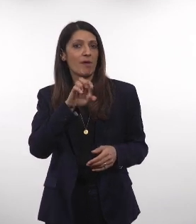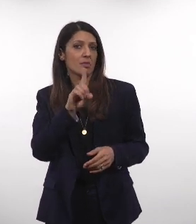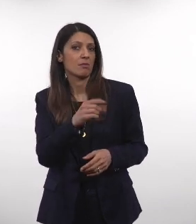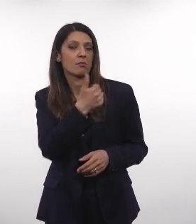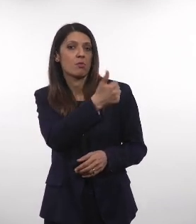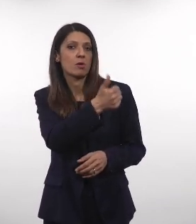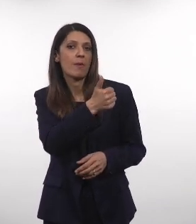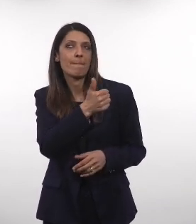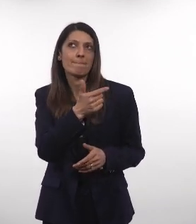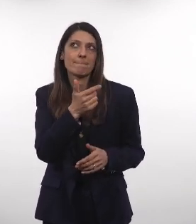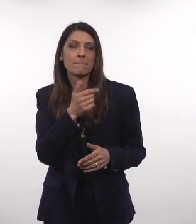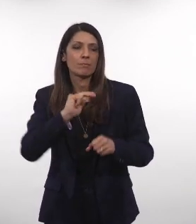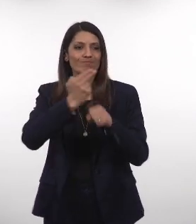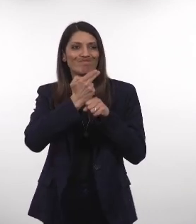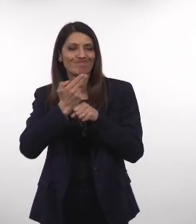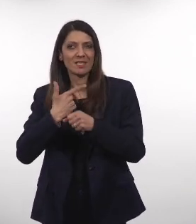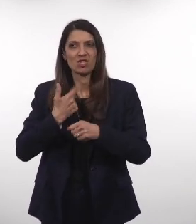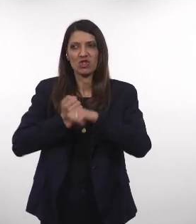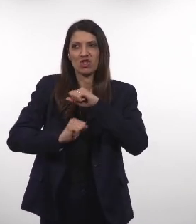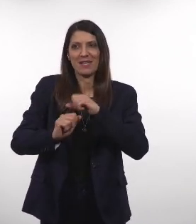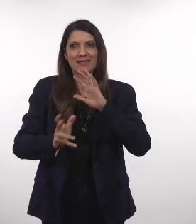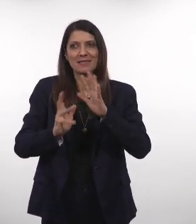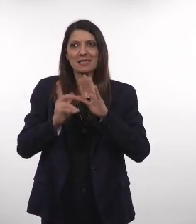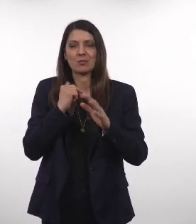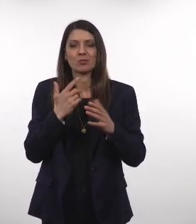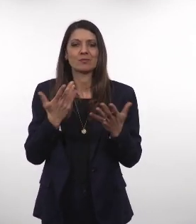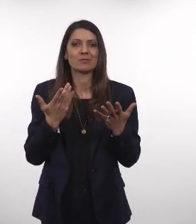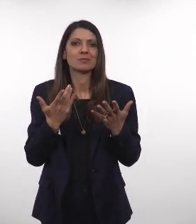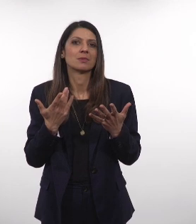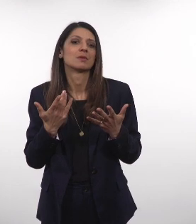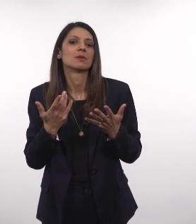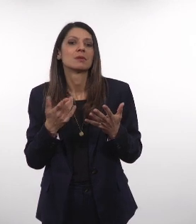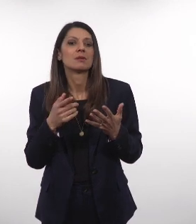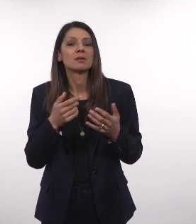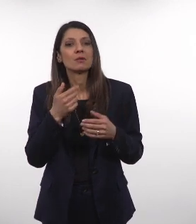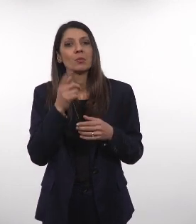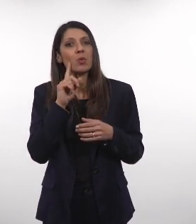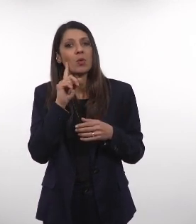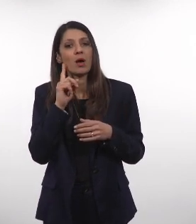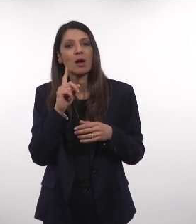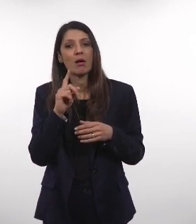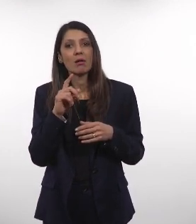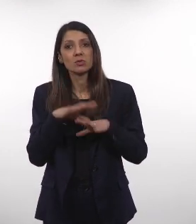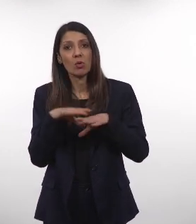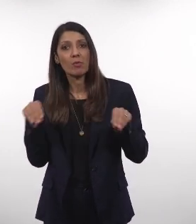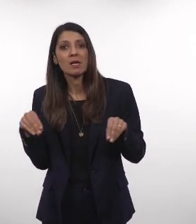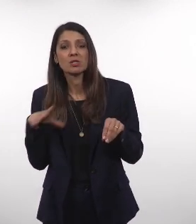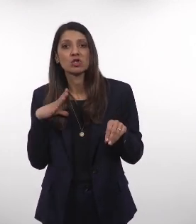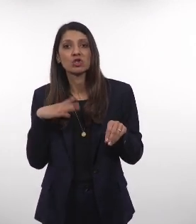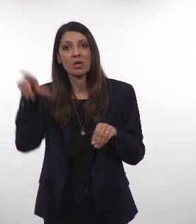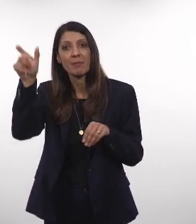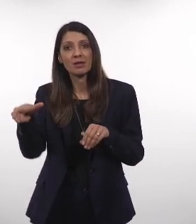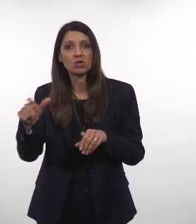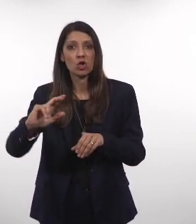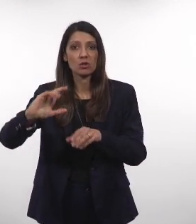moins disponible que les autres séances, déjà parce que ce qu'on ne voit pas, mais hors champ, il y avait du coup à la fois le